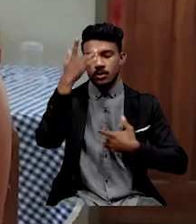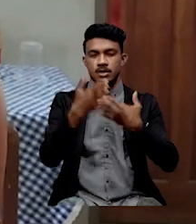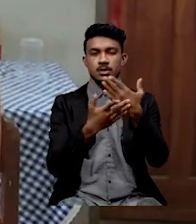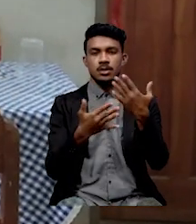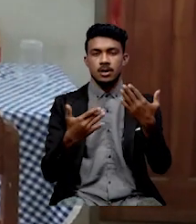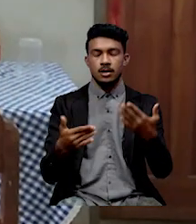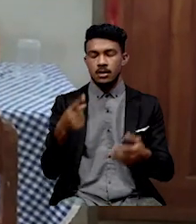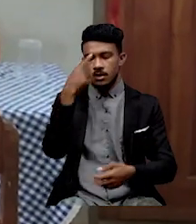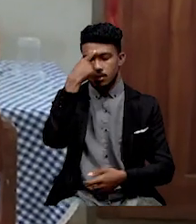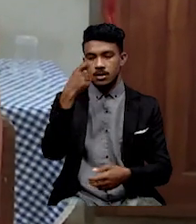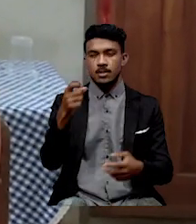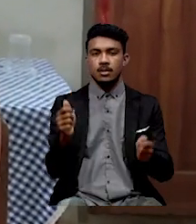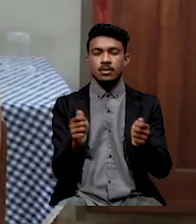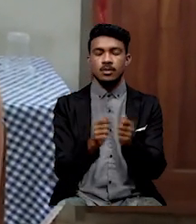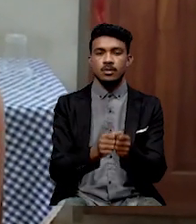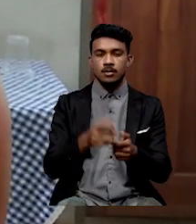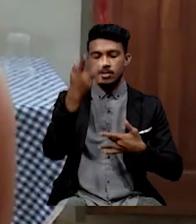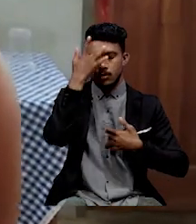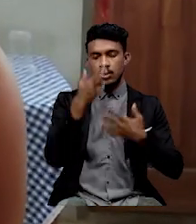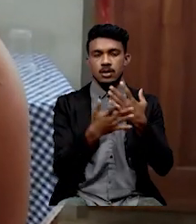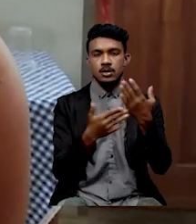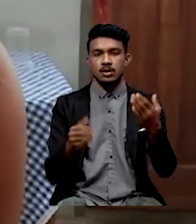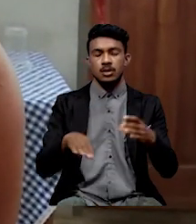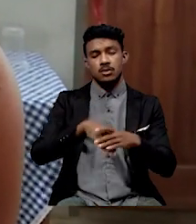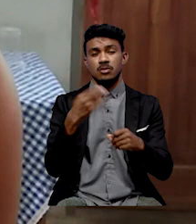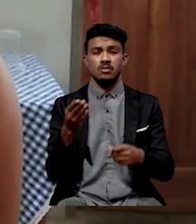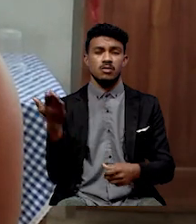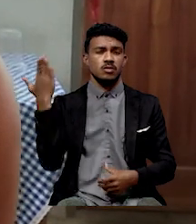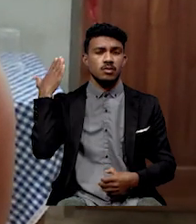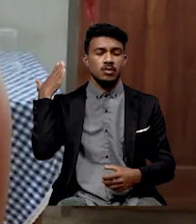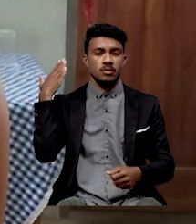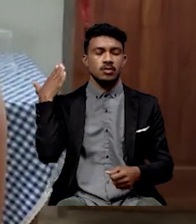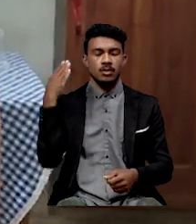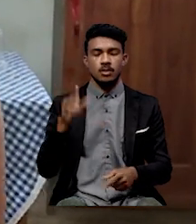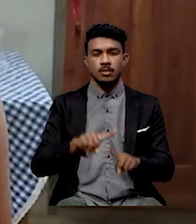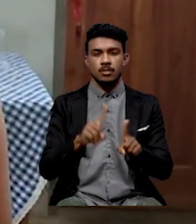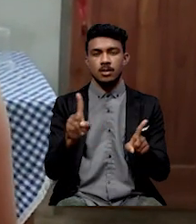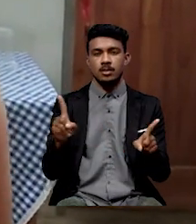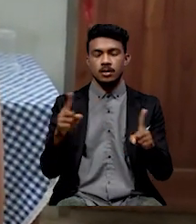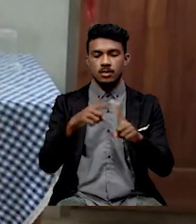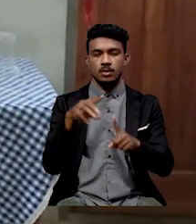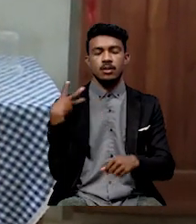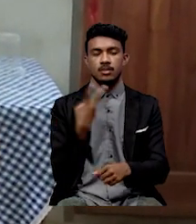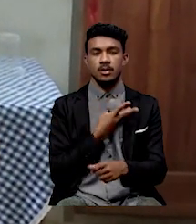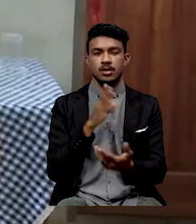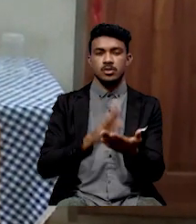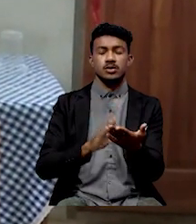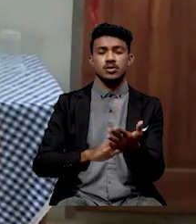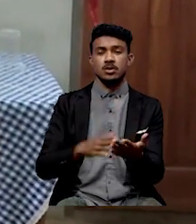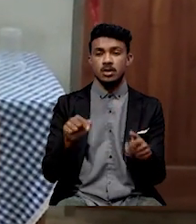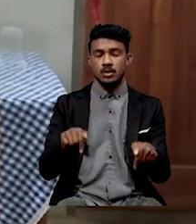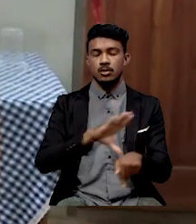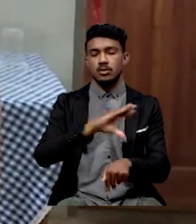tambane dengke ne sai kleurona mai be to amine sekolah dane eskuaji ke sekolah betul-betul sidau